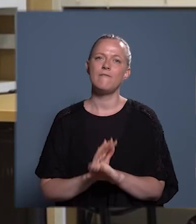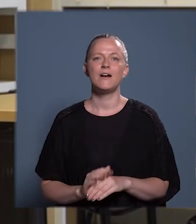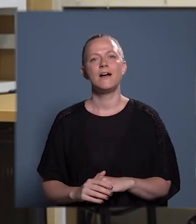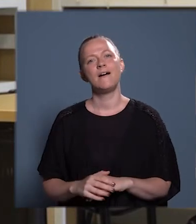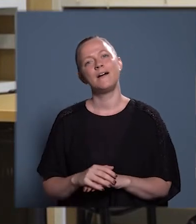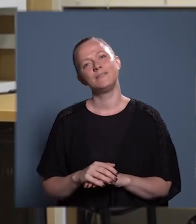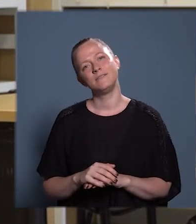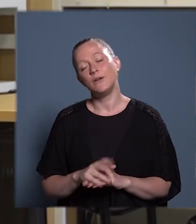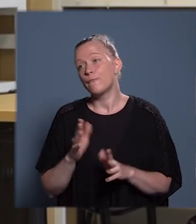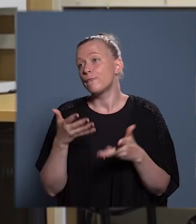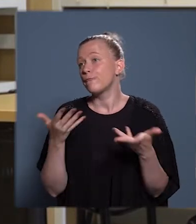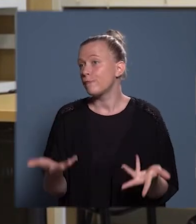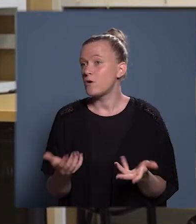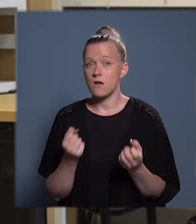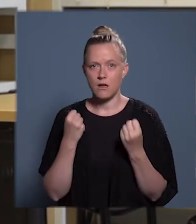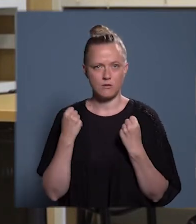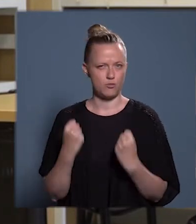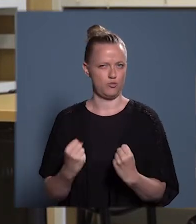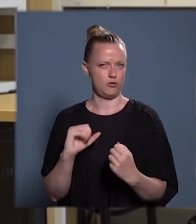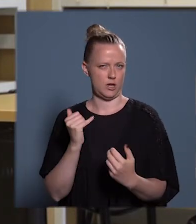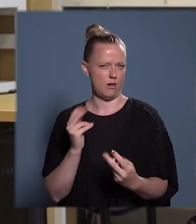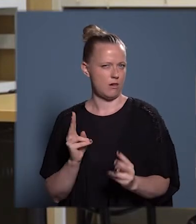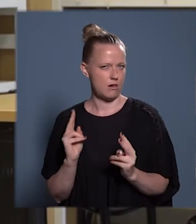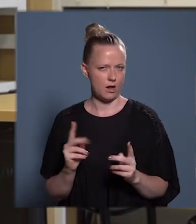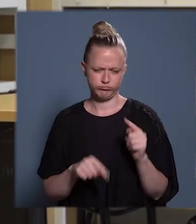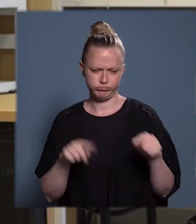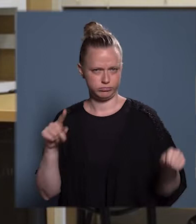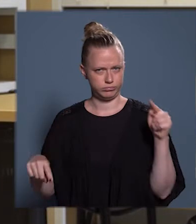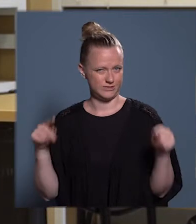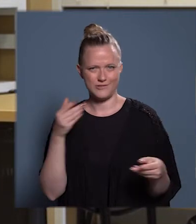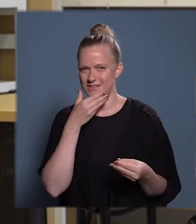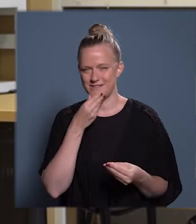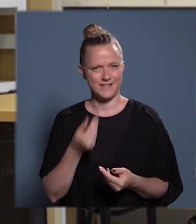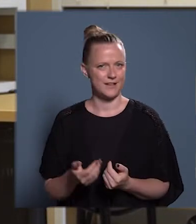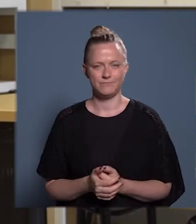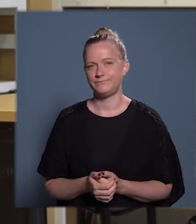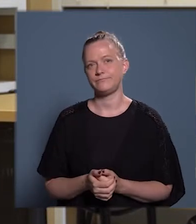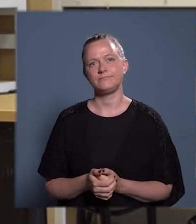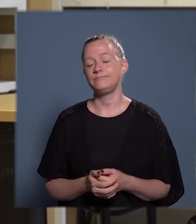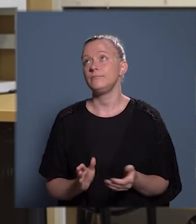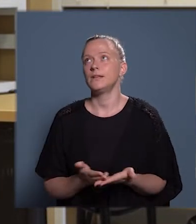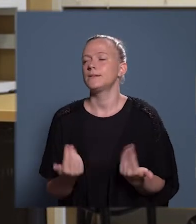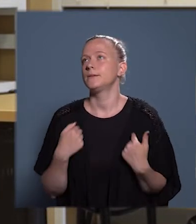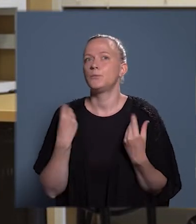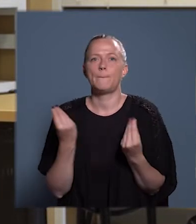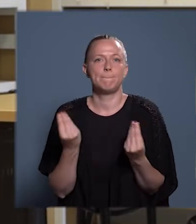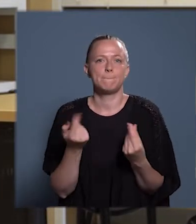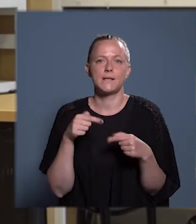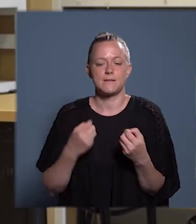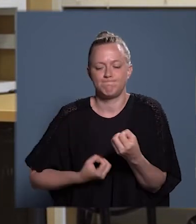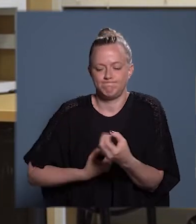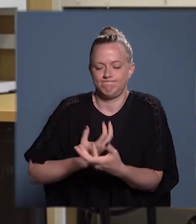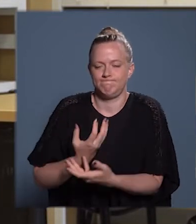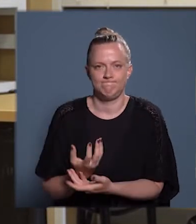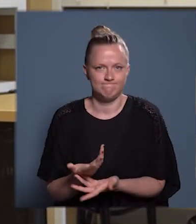halványabb, vagy erősebb, de nagyon-nagyon szép. Nagyon egyszerűen nem tudom, miért ez így jön belém,